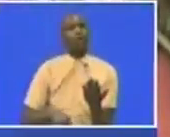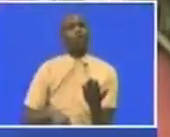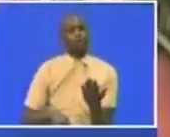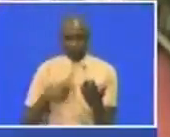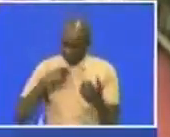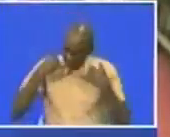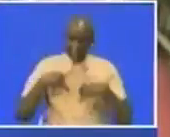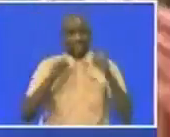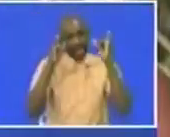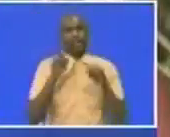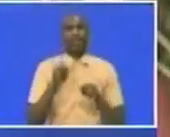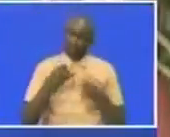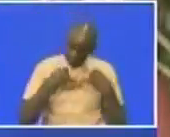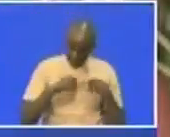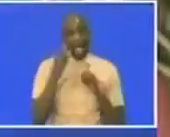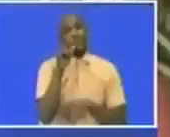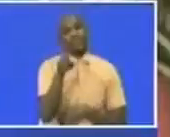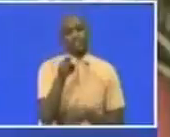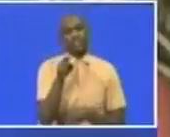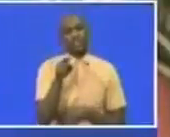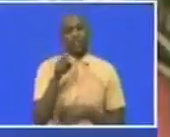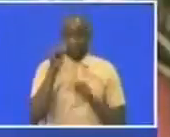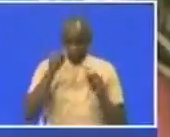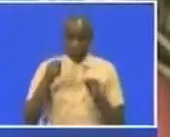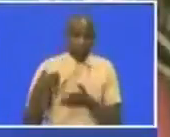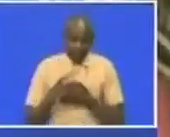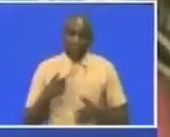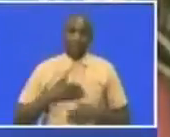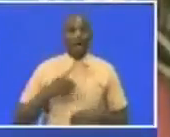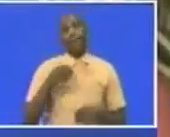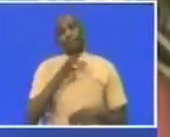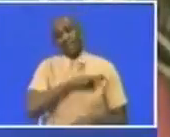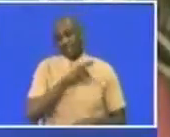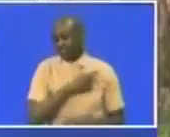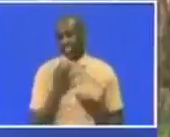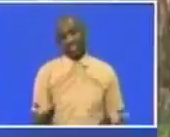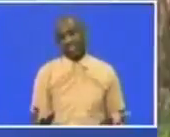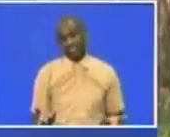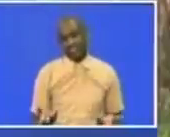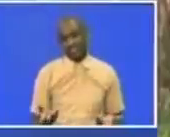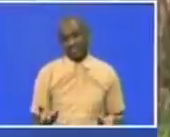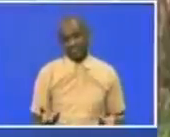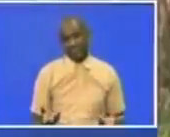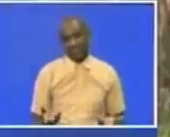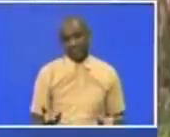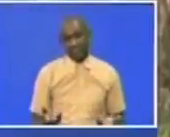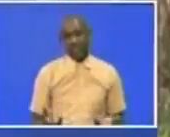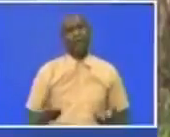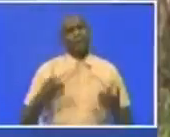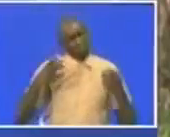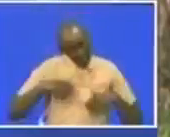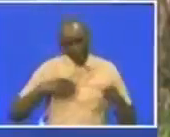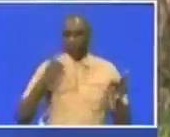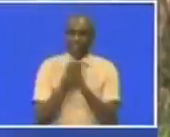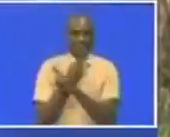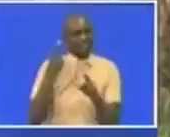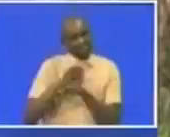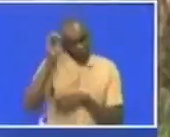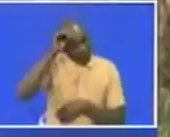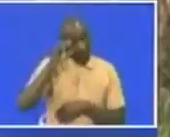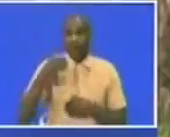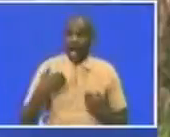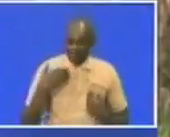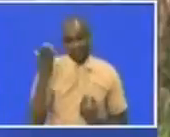acha nijaribu ninge kwa hizi chanjo, mtoto wangu pia ajaribiwe. Watu wanakuwa na hisia tofauti tofauti